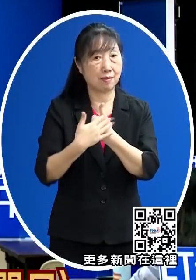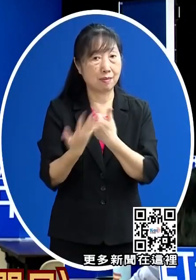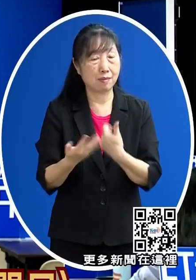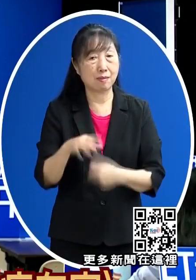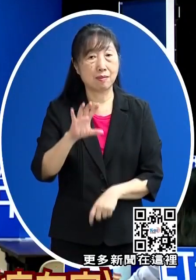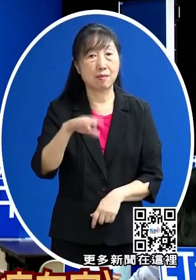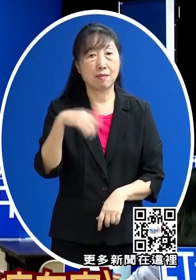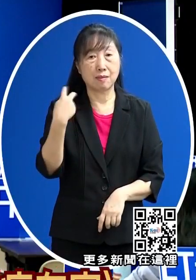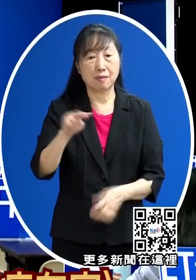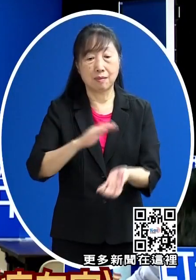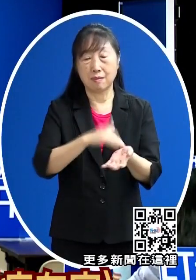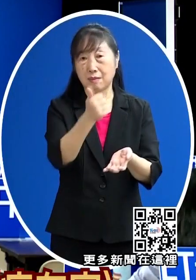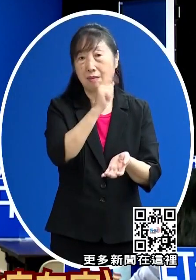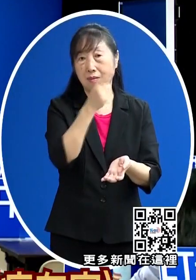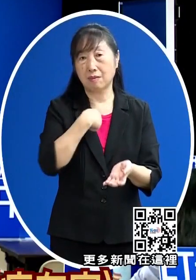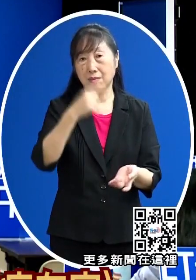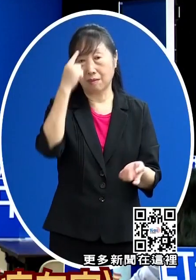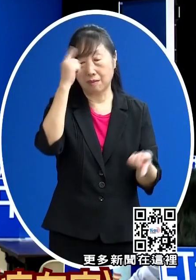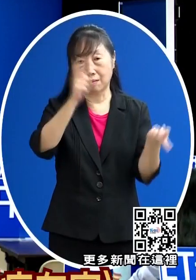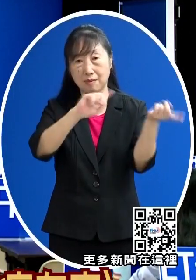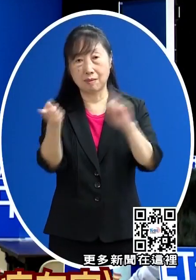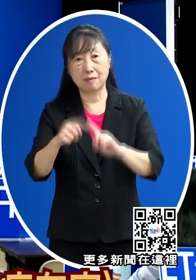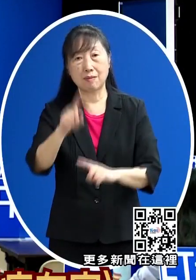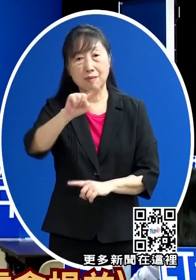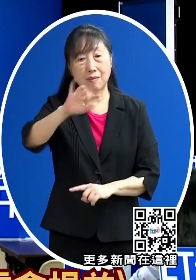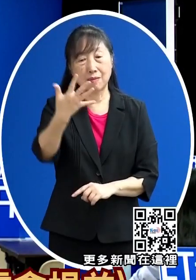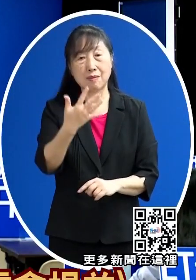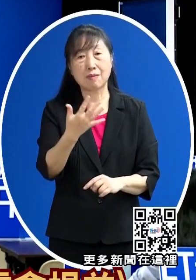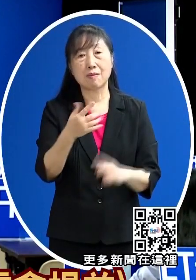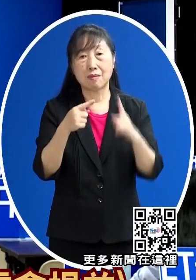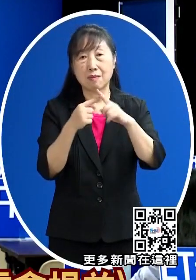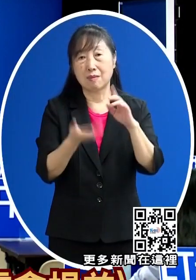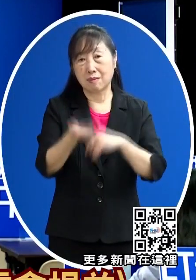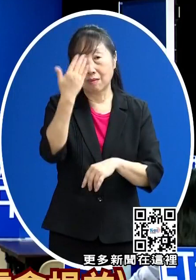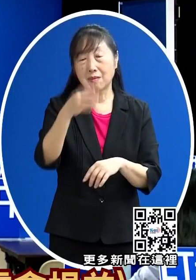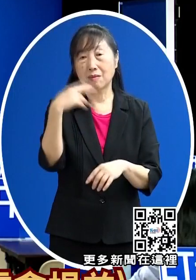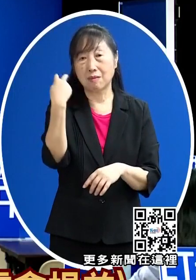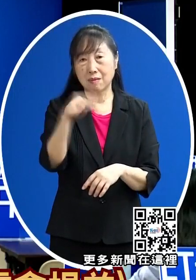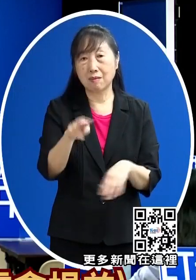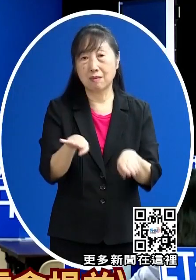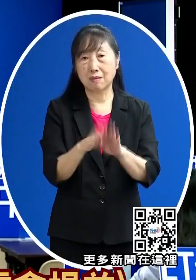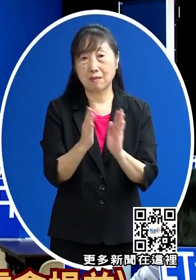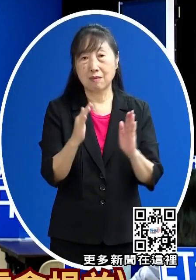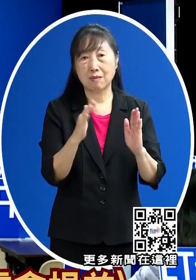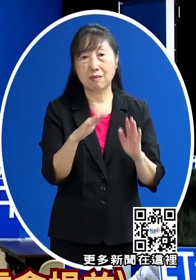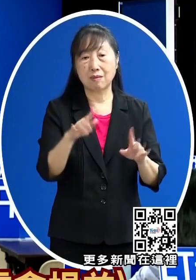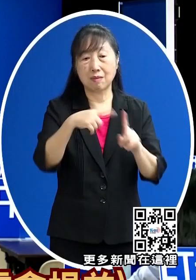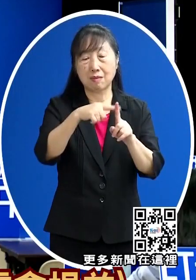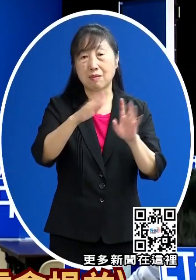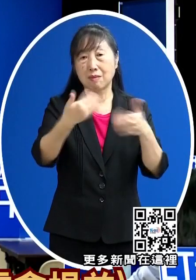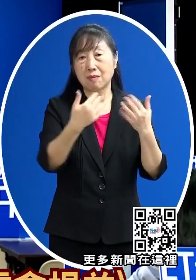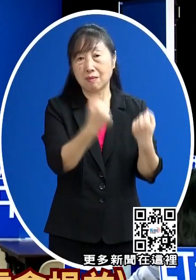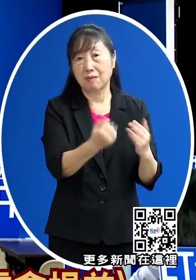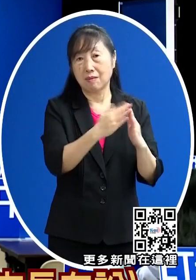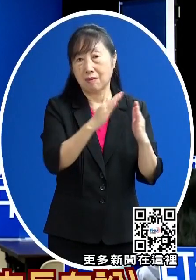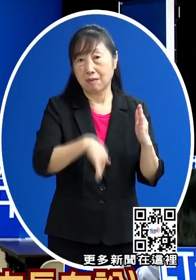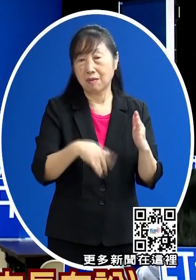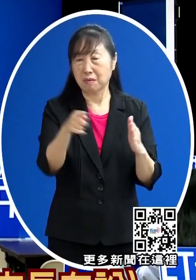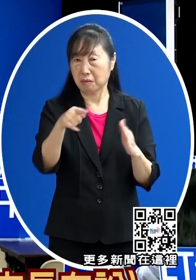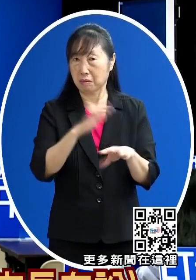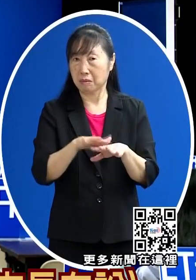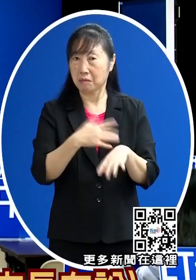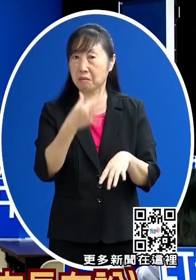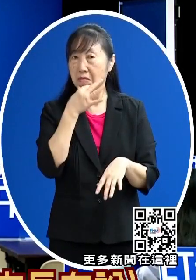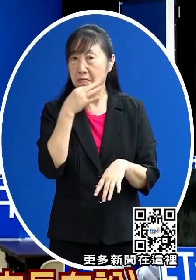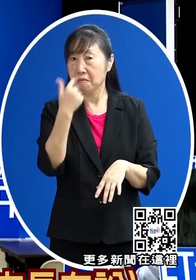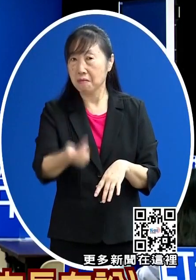心说，全国单日确诊1500例才启动轻症在宅，可能会太晚。那是否考虑会提前？那因为今天